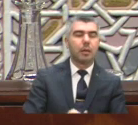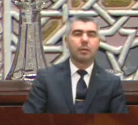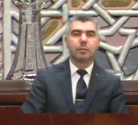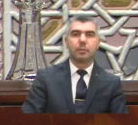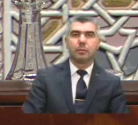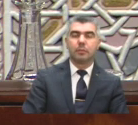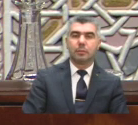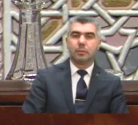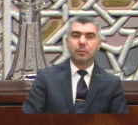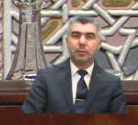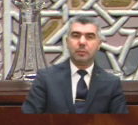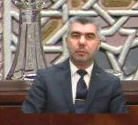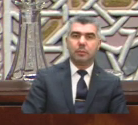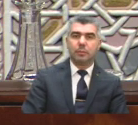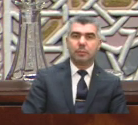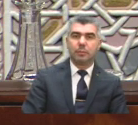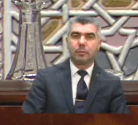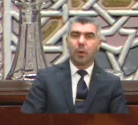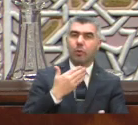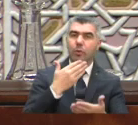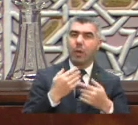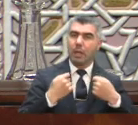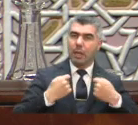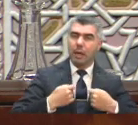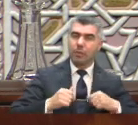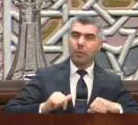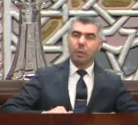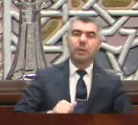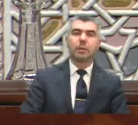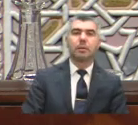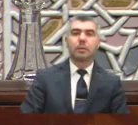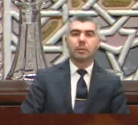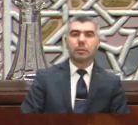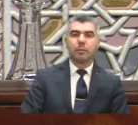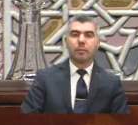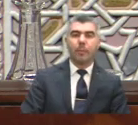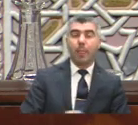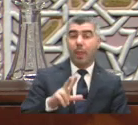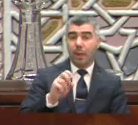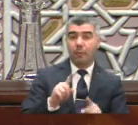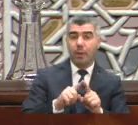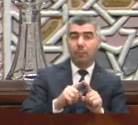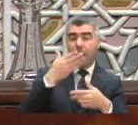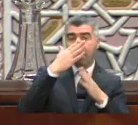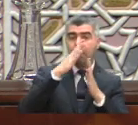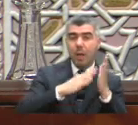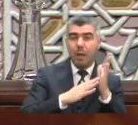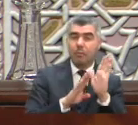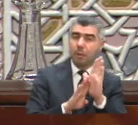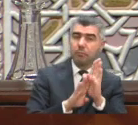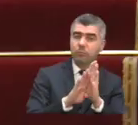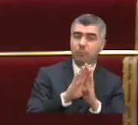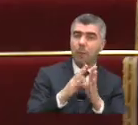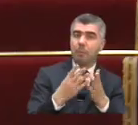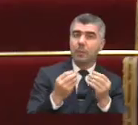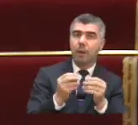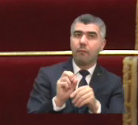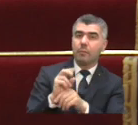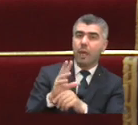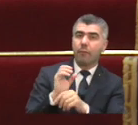والتعادلية. تفضلوا سيد النائب. شكرا سيد الرئيس. سيد الوزير، تشهد بلادنا ارتفاعا متواصلا ظاهرة هجرة الأطر